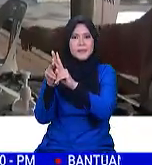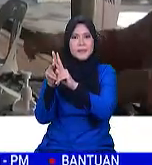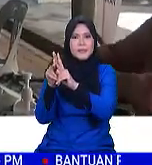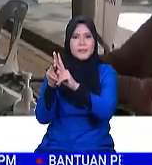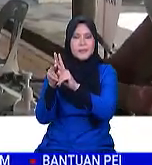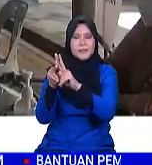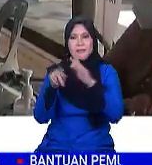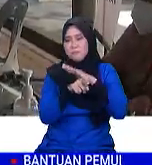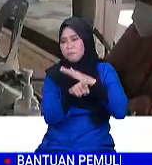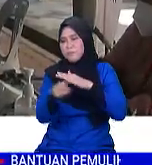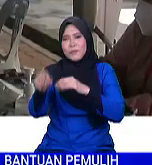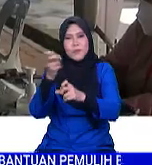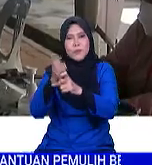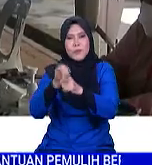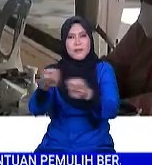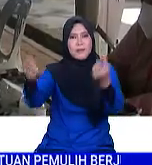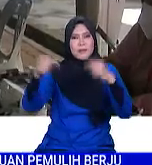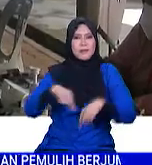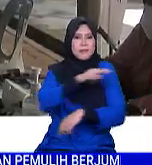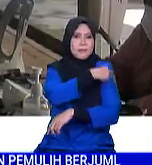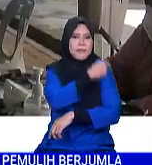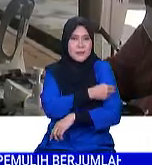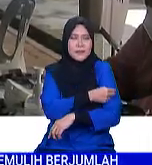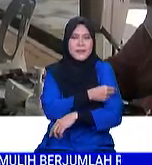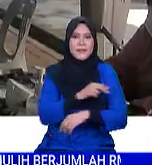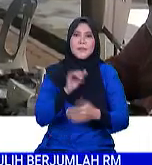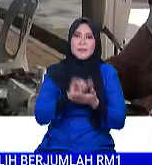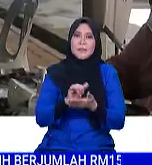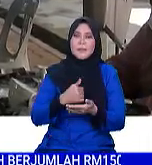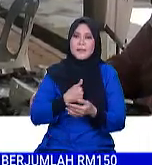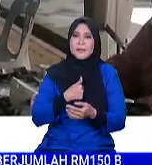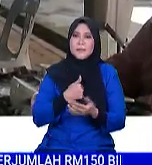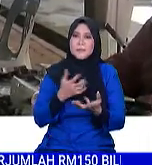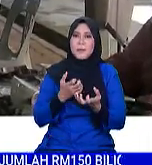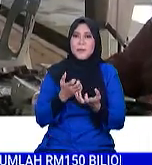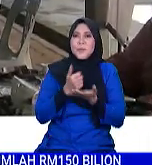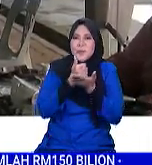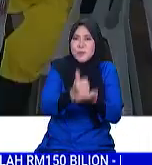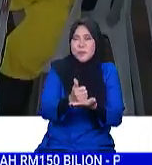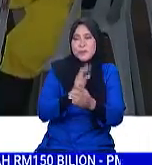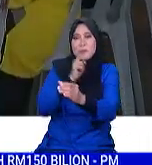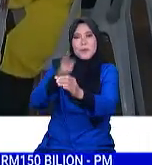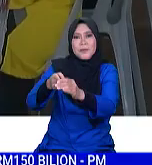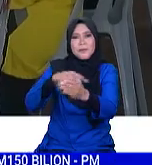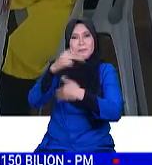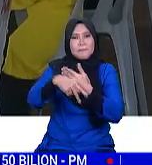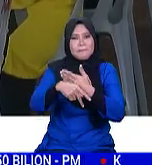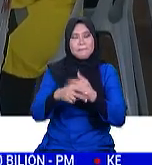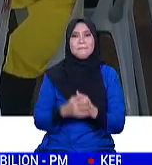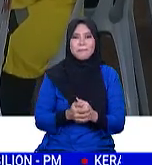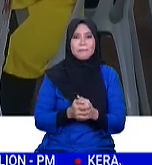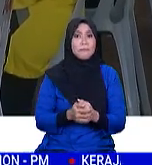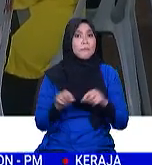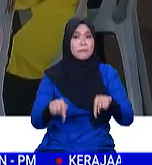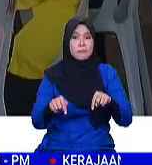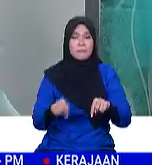kepada mereka yang susah nak datang ke hospital semua tu lah. So I think itu yang saya rasa nak join program ni lah. Langkah ini